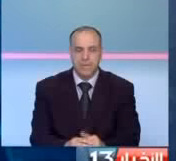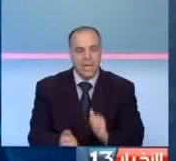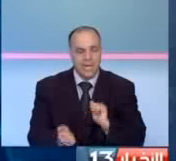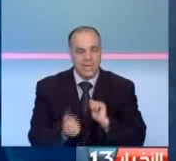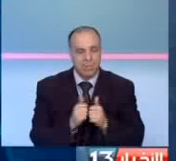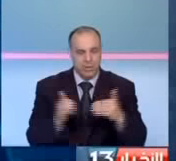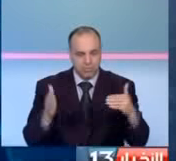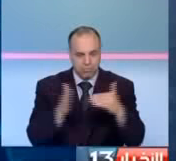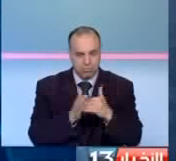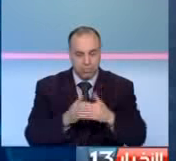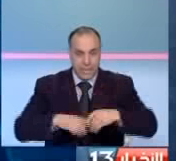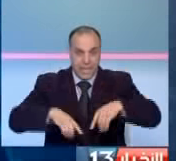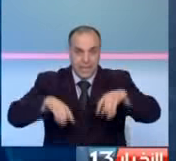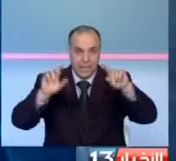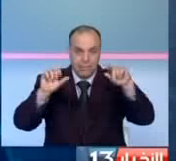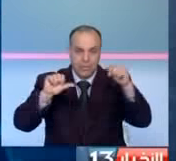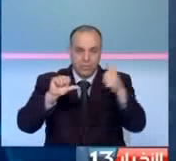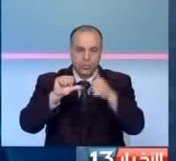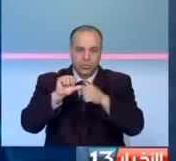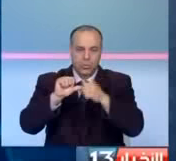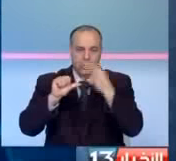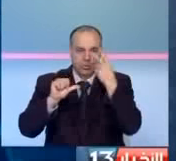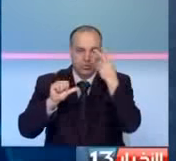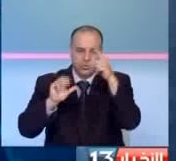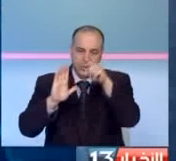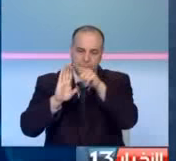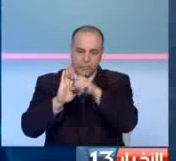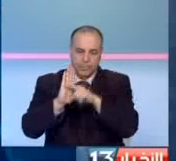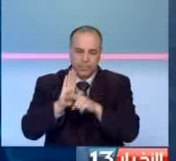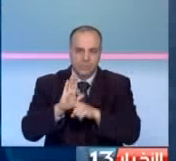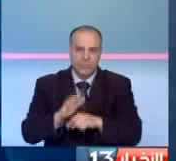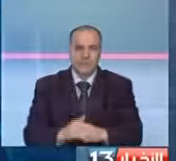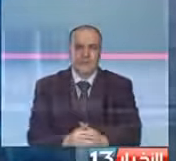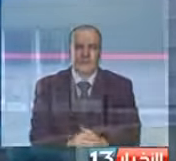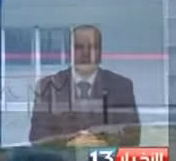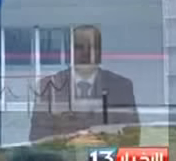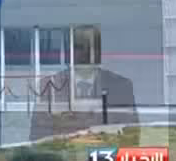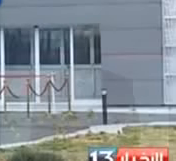بالرياضة نصل إلى ختام النشرة مشاهدينا، وهذا تذكير بالعناوين.